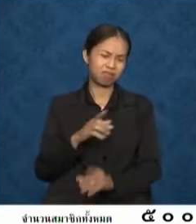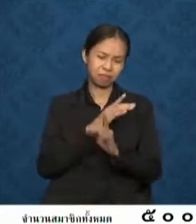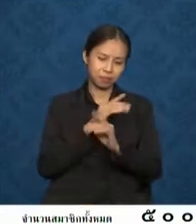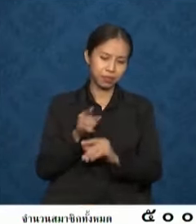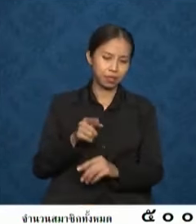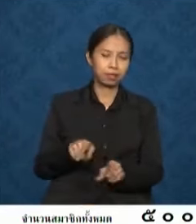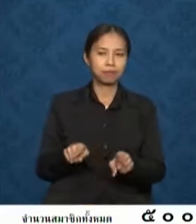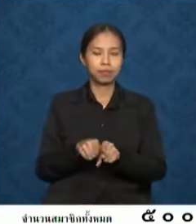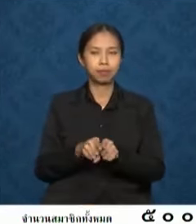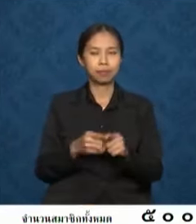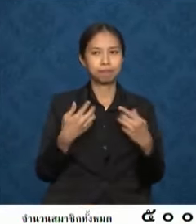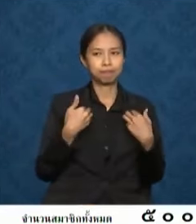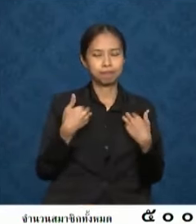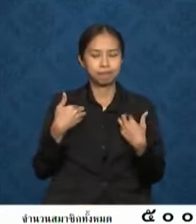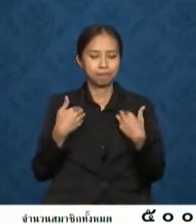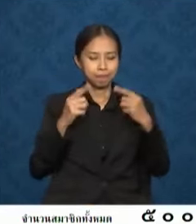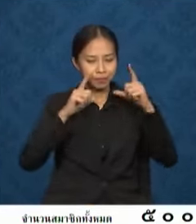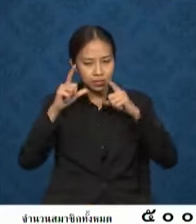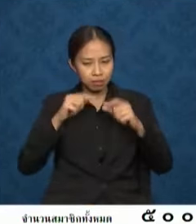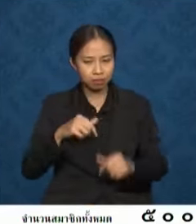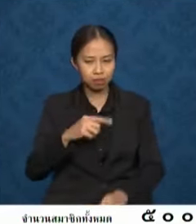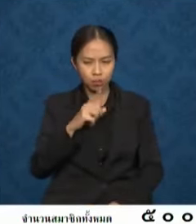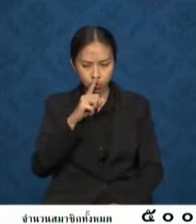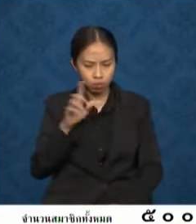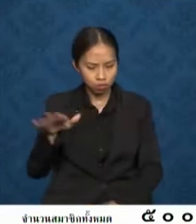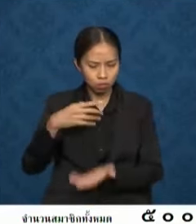อากัปกิริยาแบบนี้